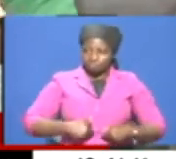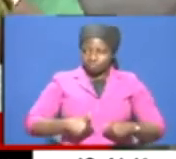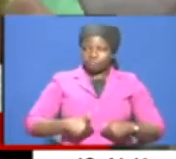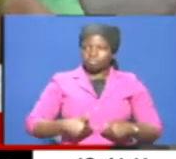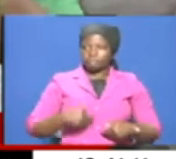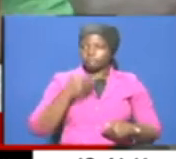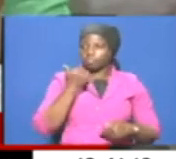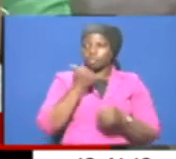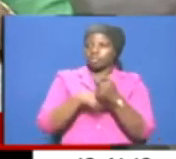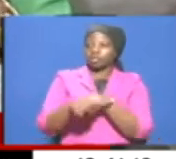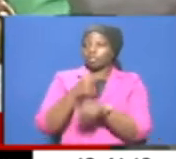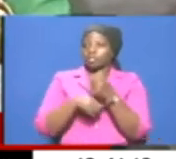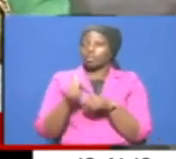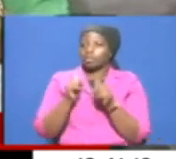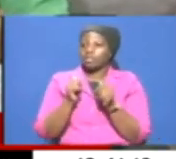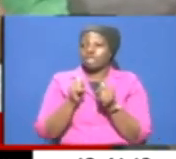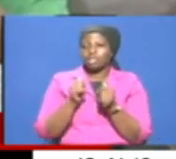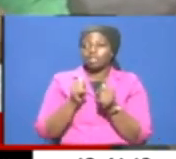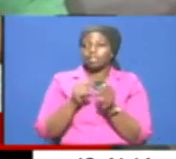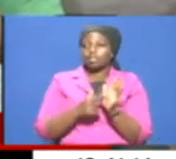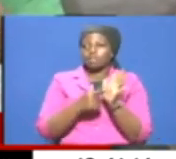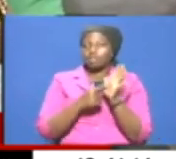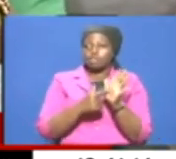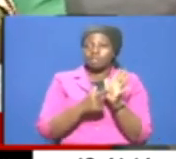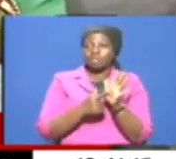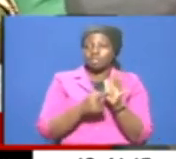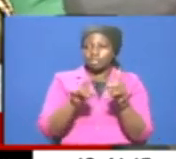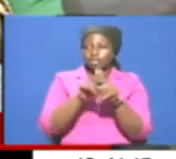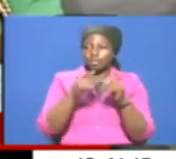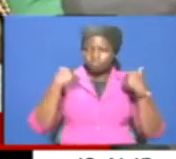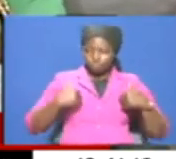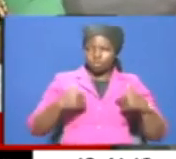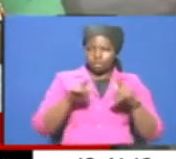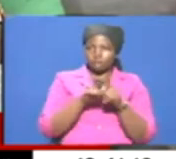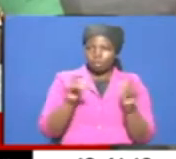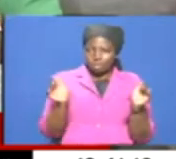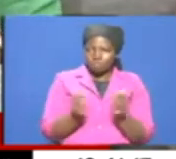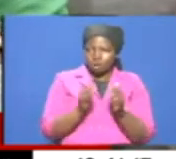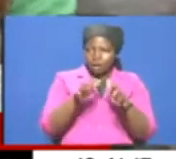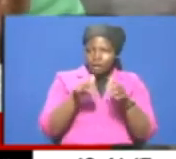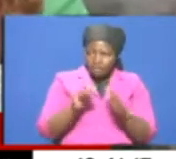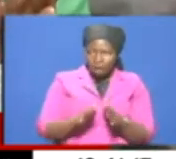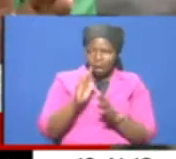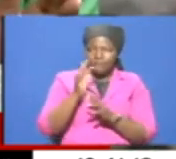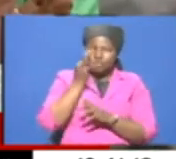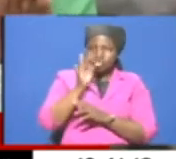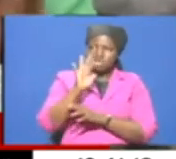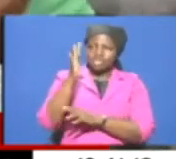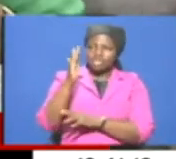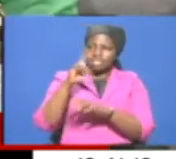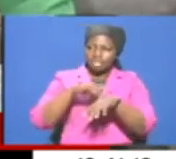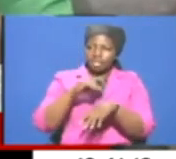mbele, tuwaonyeshe. Na mimi kama mkulima mdogo wa misha ya matunda, wakishaweka nasari ya